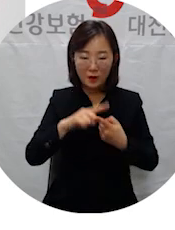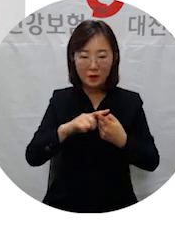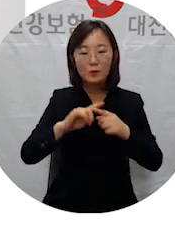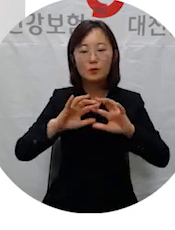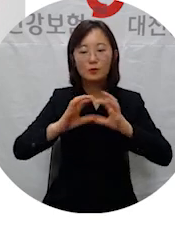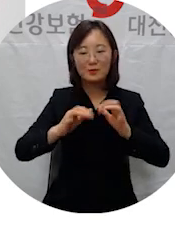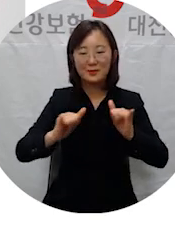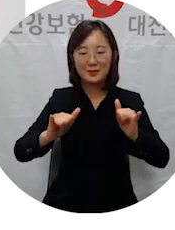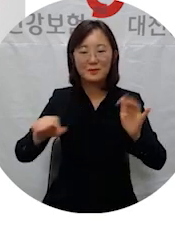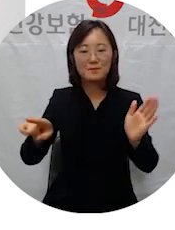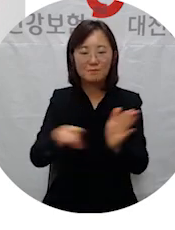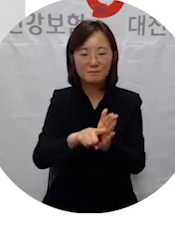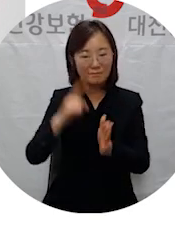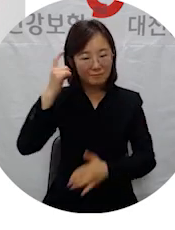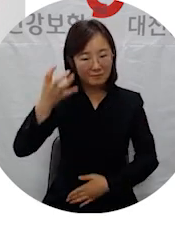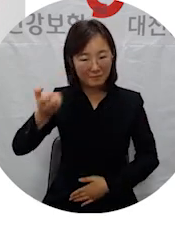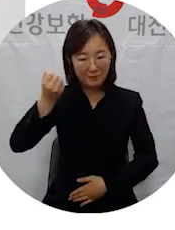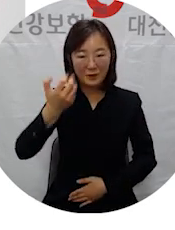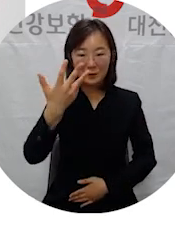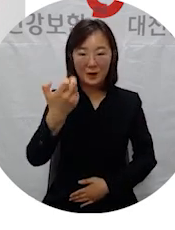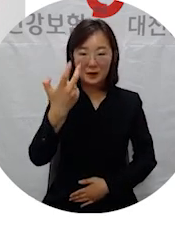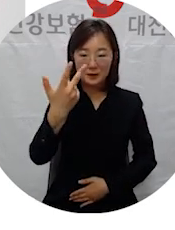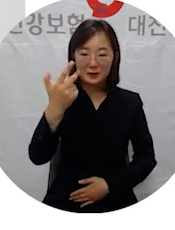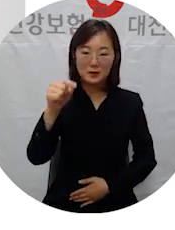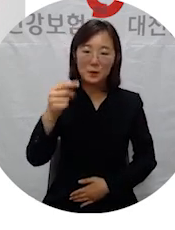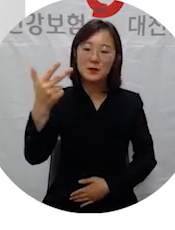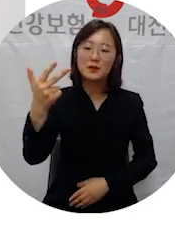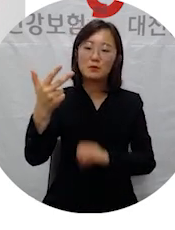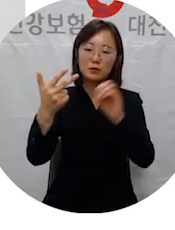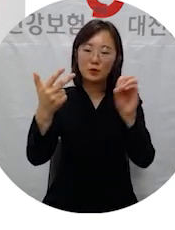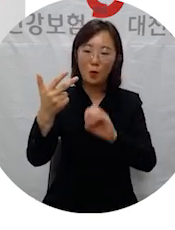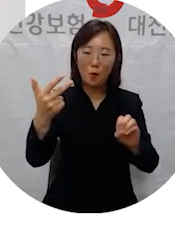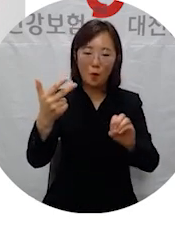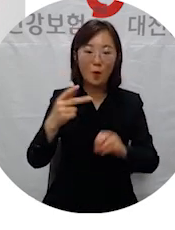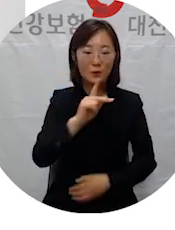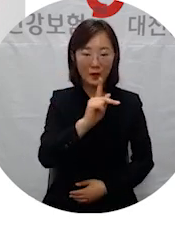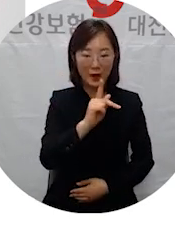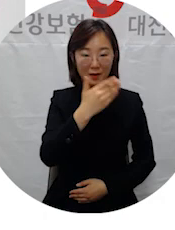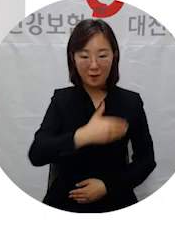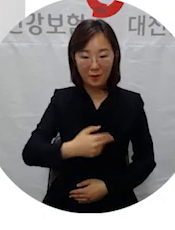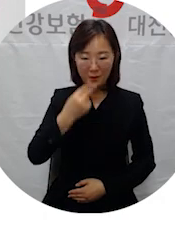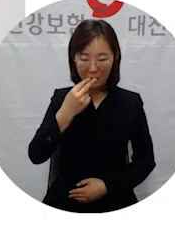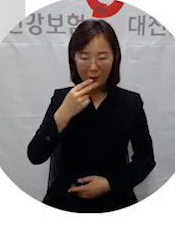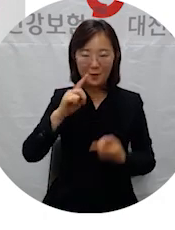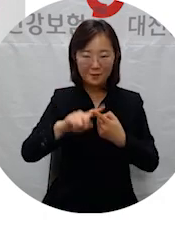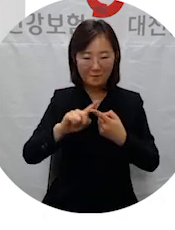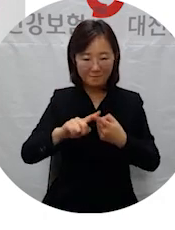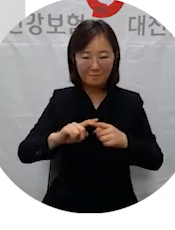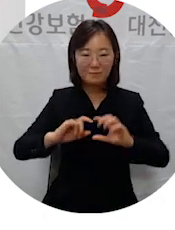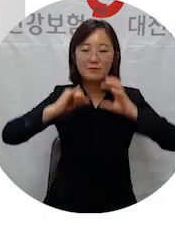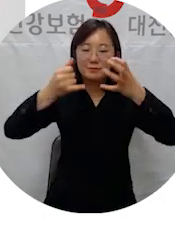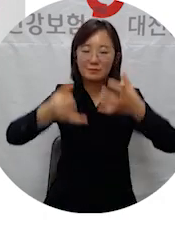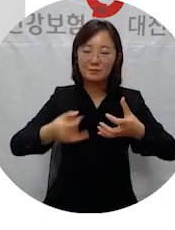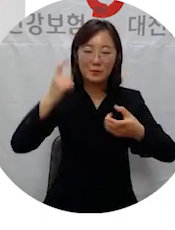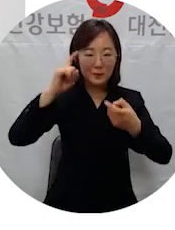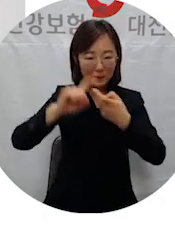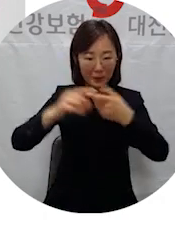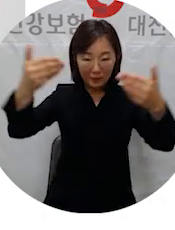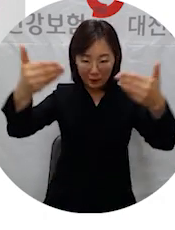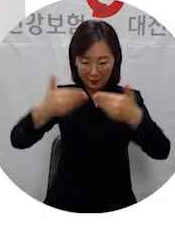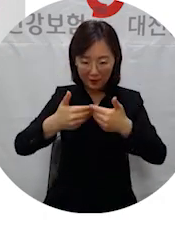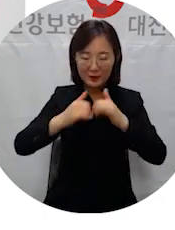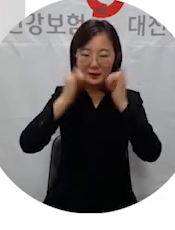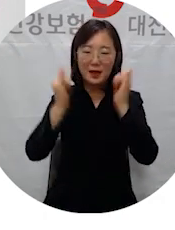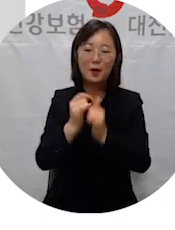코로나19를 겪으면서 건강보험에 대한 국민들의 신뢰도가 87.7%에 이르렀으며